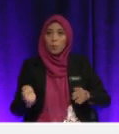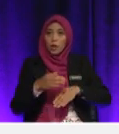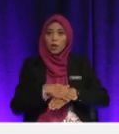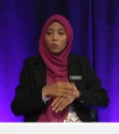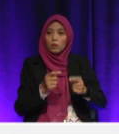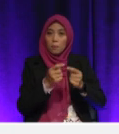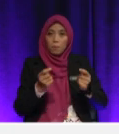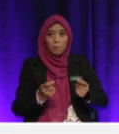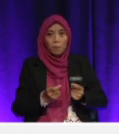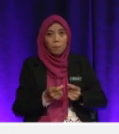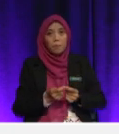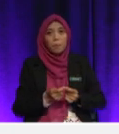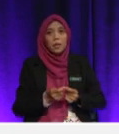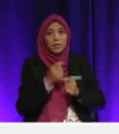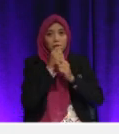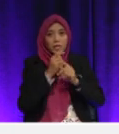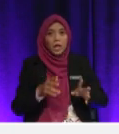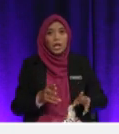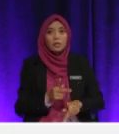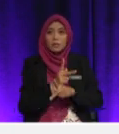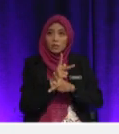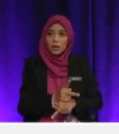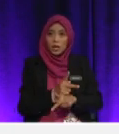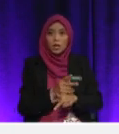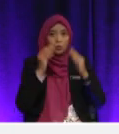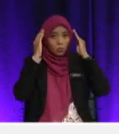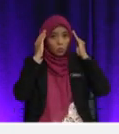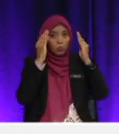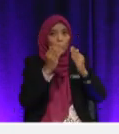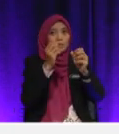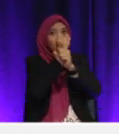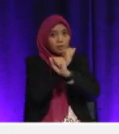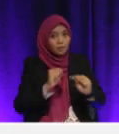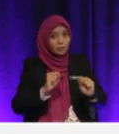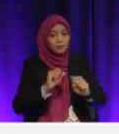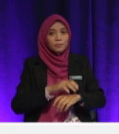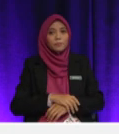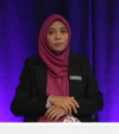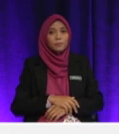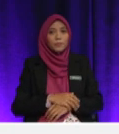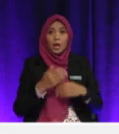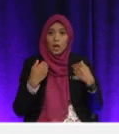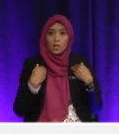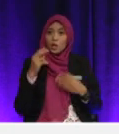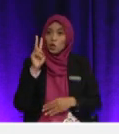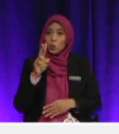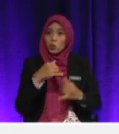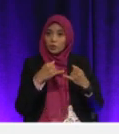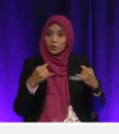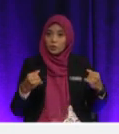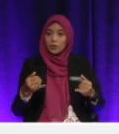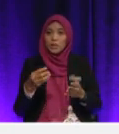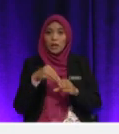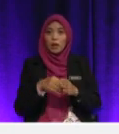tempat tinggal yang kekal dan tumpuan tangan setir Oke ada dua kandungan yang terkandung ya adalah